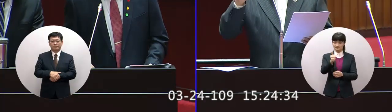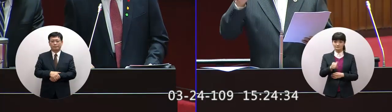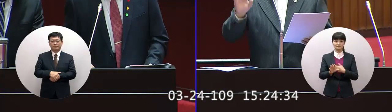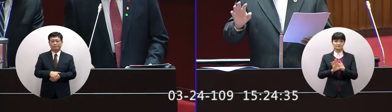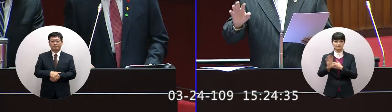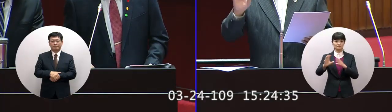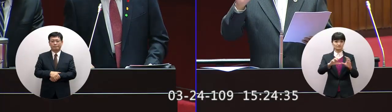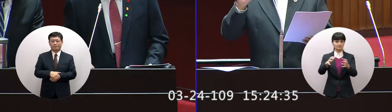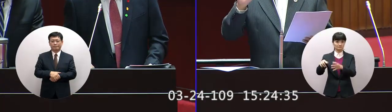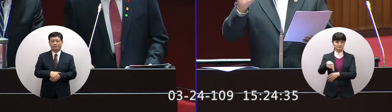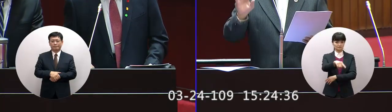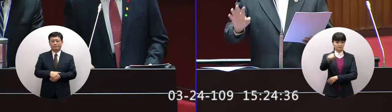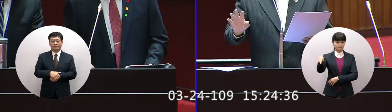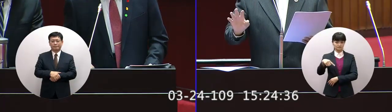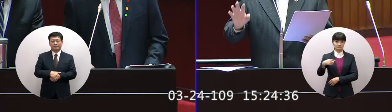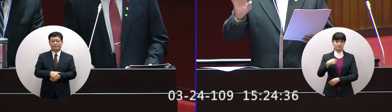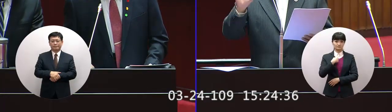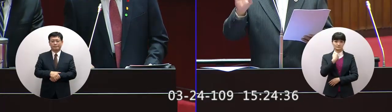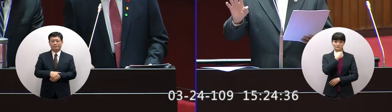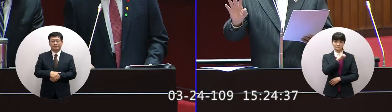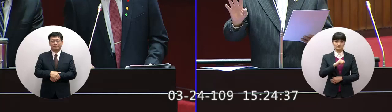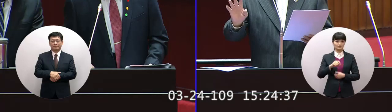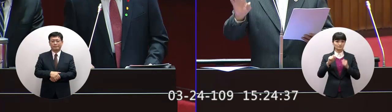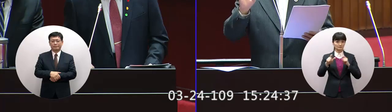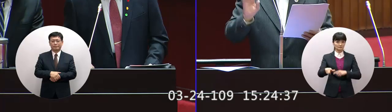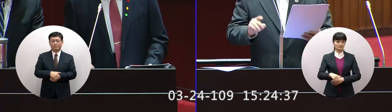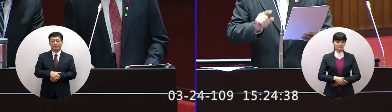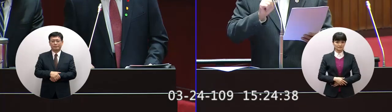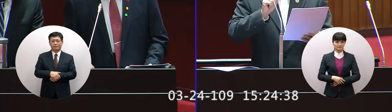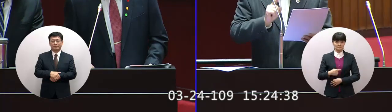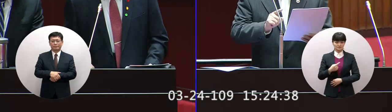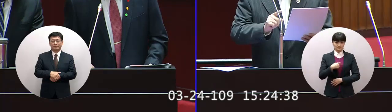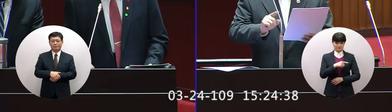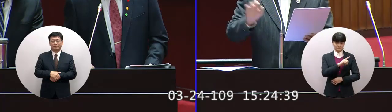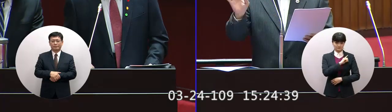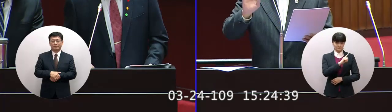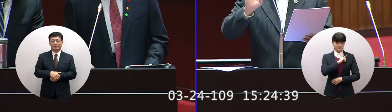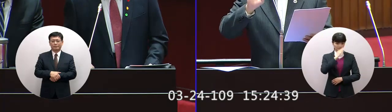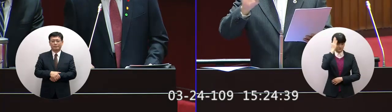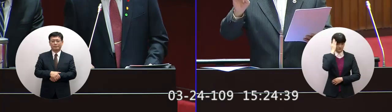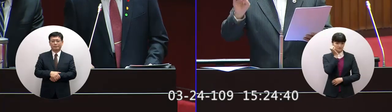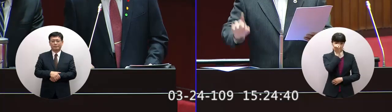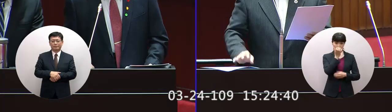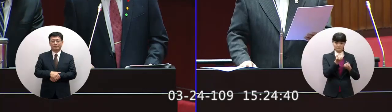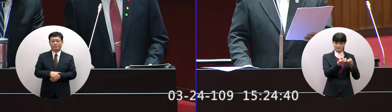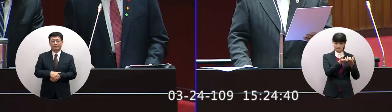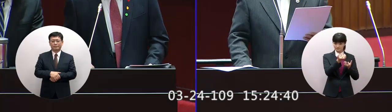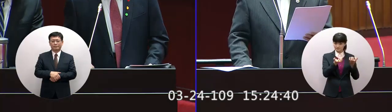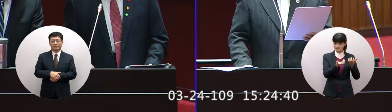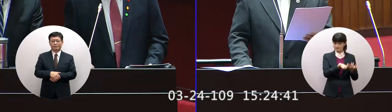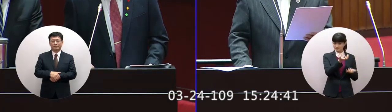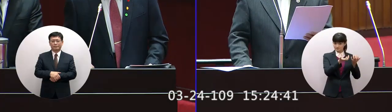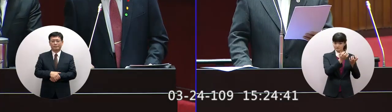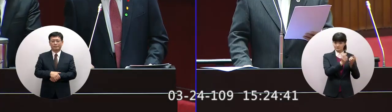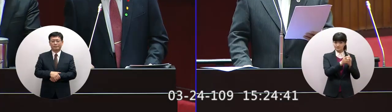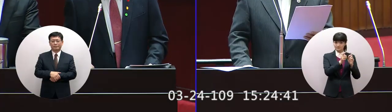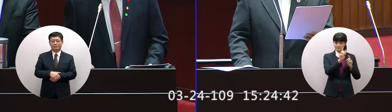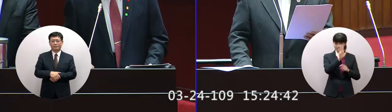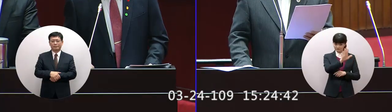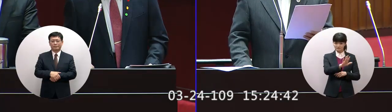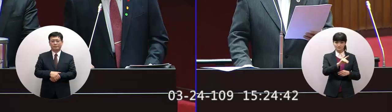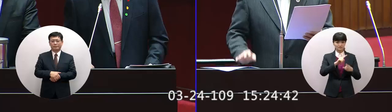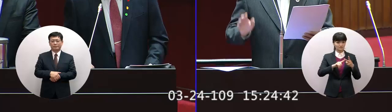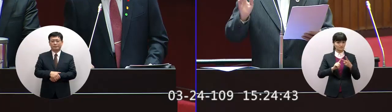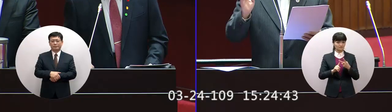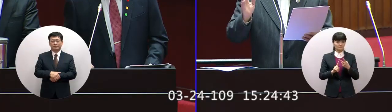家是本身没有产燃气然后占这么高的配比，目前没有一个国家做这个事。